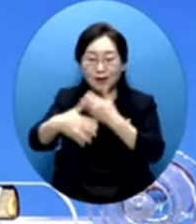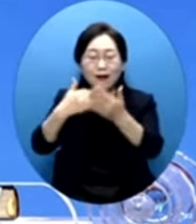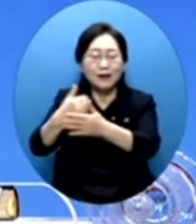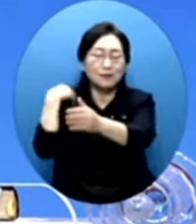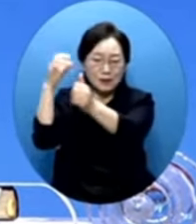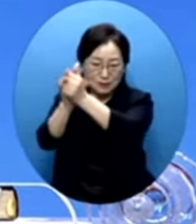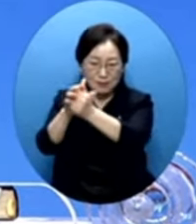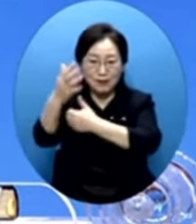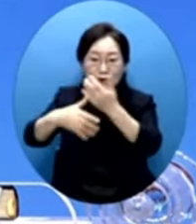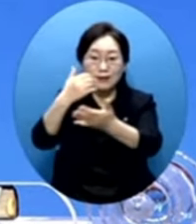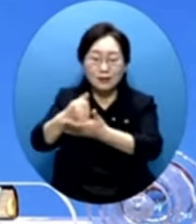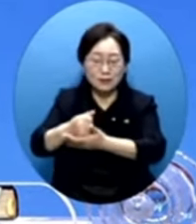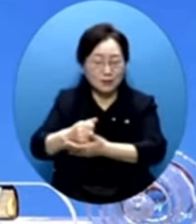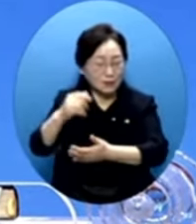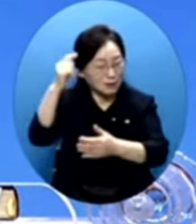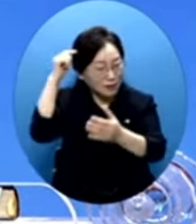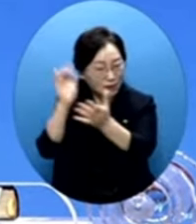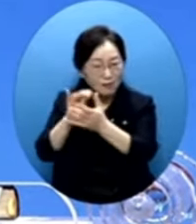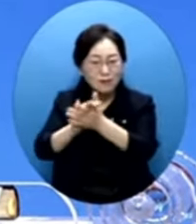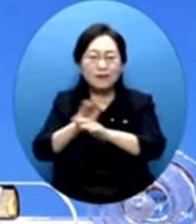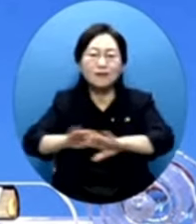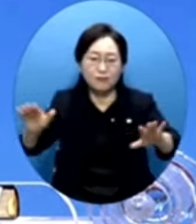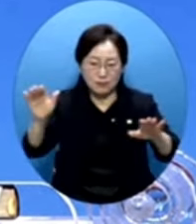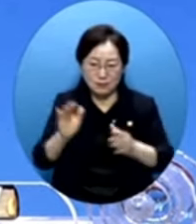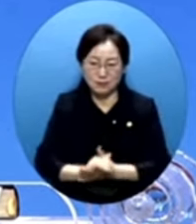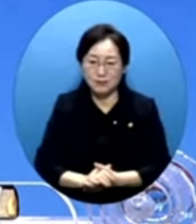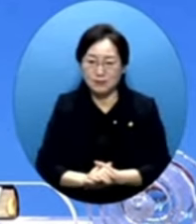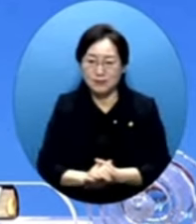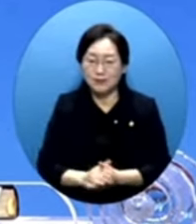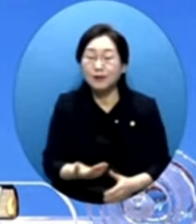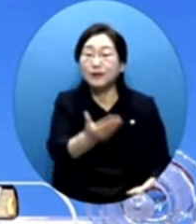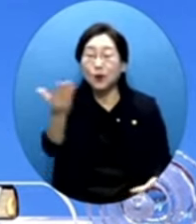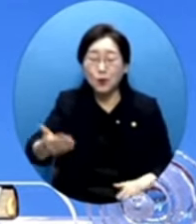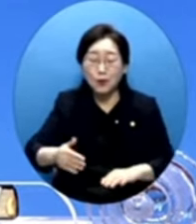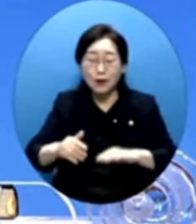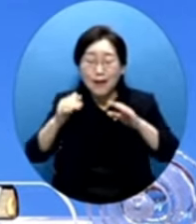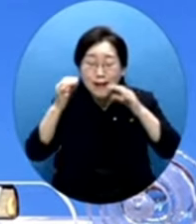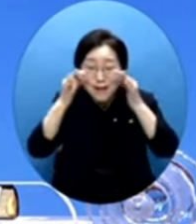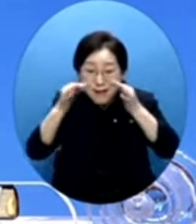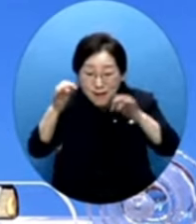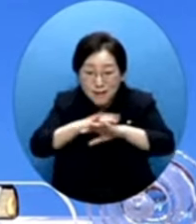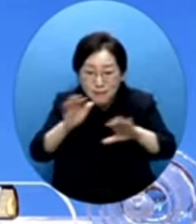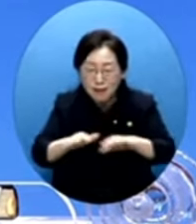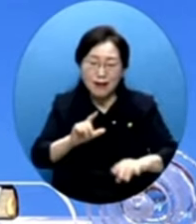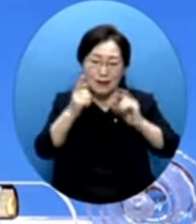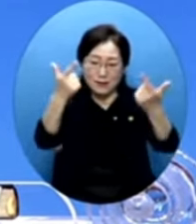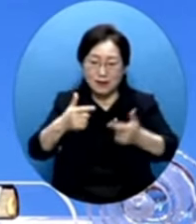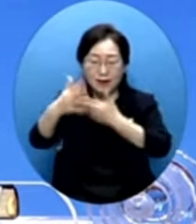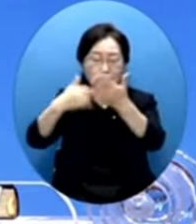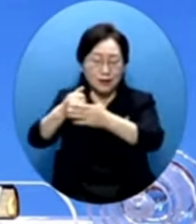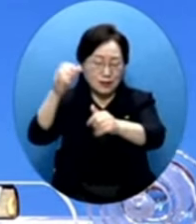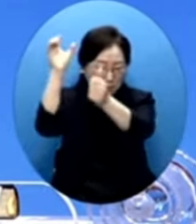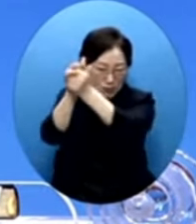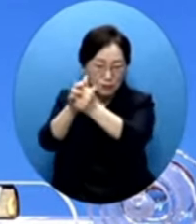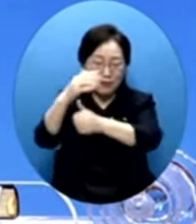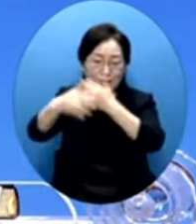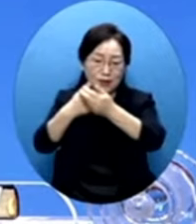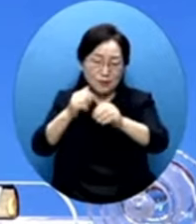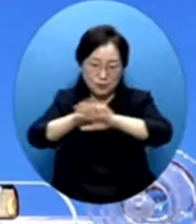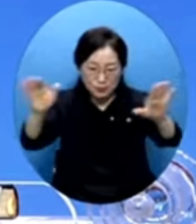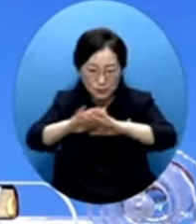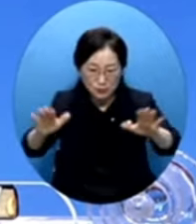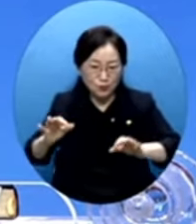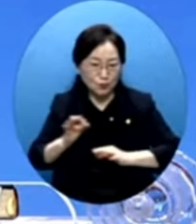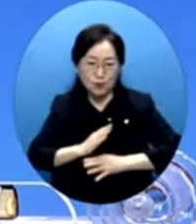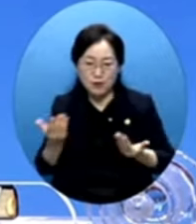맡기면 하나님이 해결해 주시는 것입니다 아멘 여러분이 해결하는 것이 아니라 하나님께서 그 문제를 해결해 주시고 놀라운 역사를 이루어